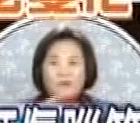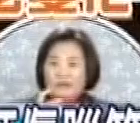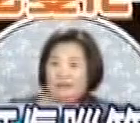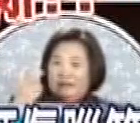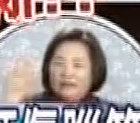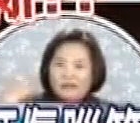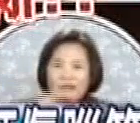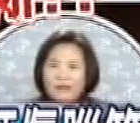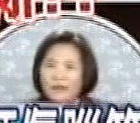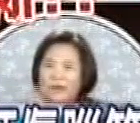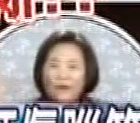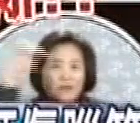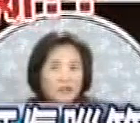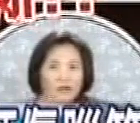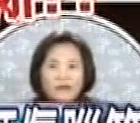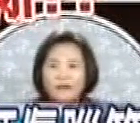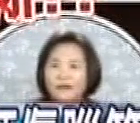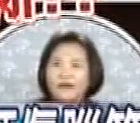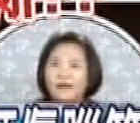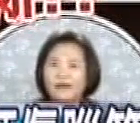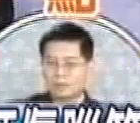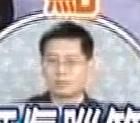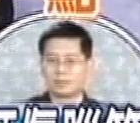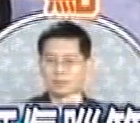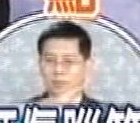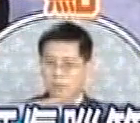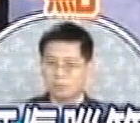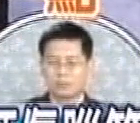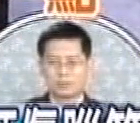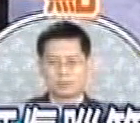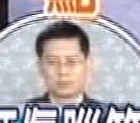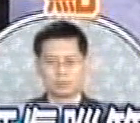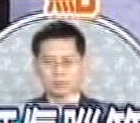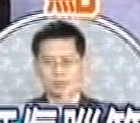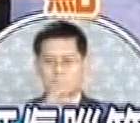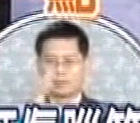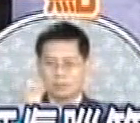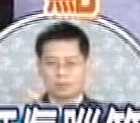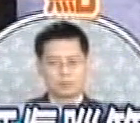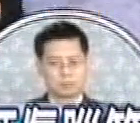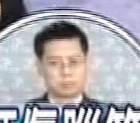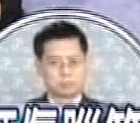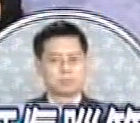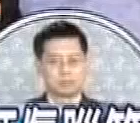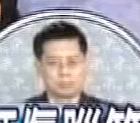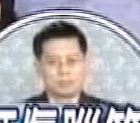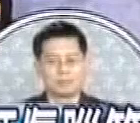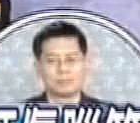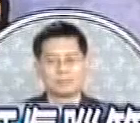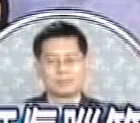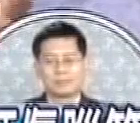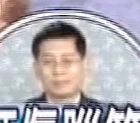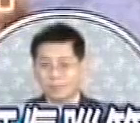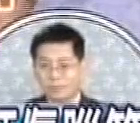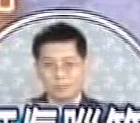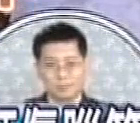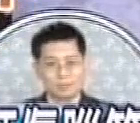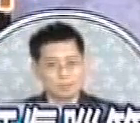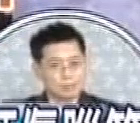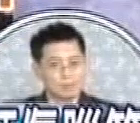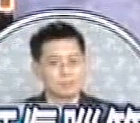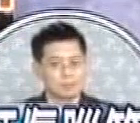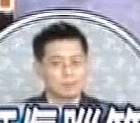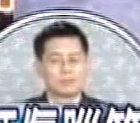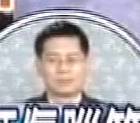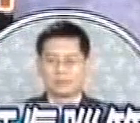在没有人变化，到现在还没有一个空座，我感觉 ECWA 做好一点更重要，所以两岸的关系一定要